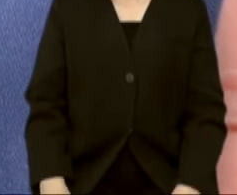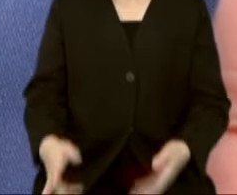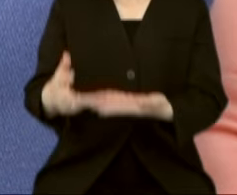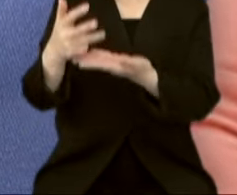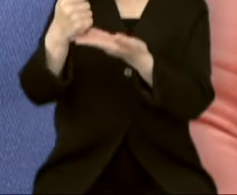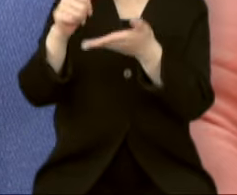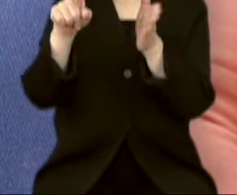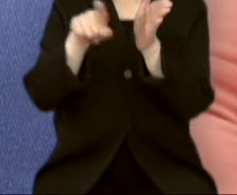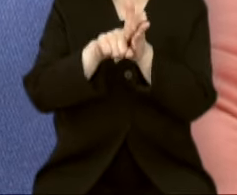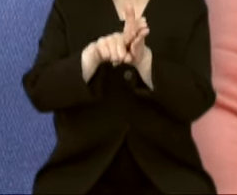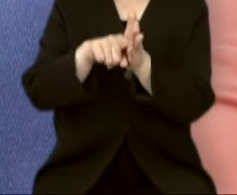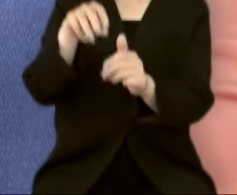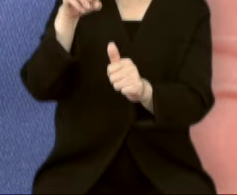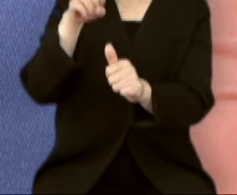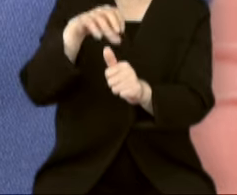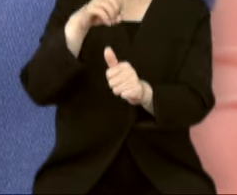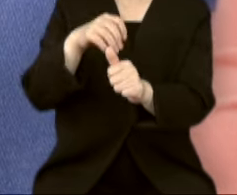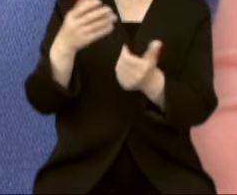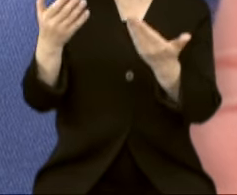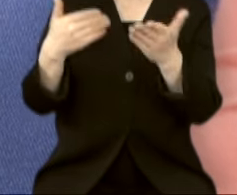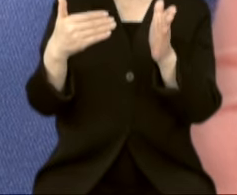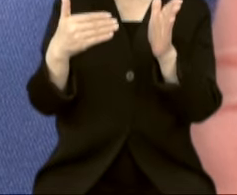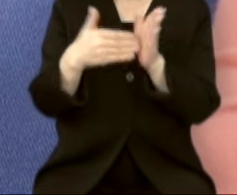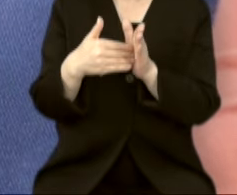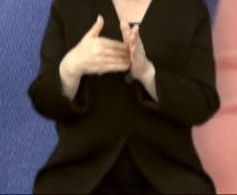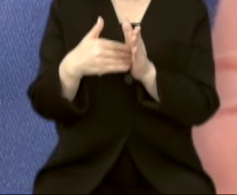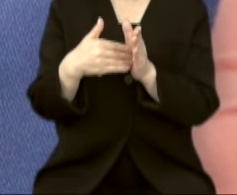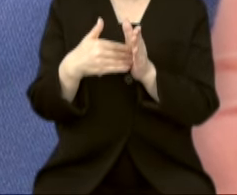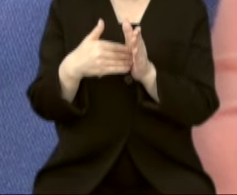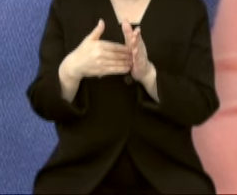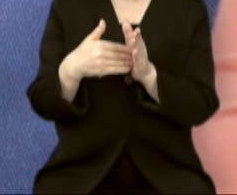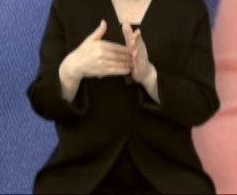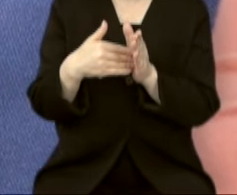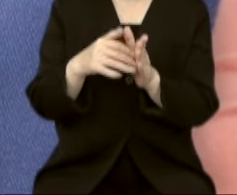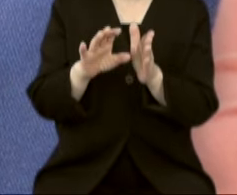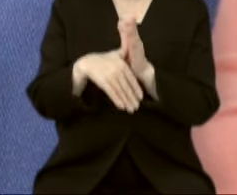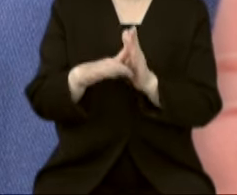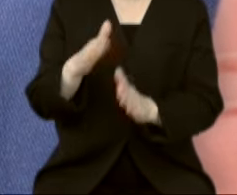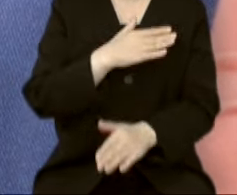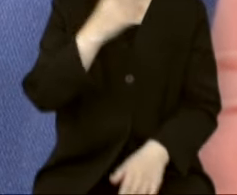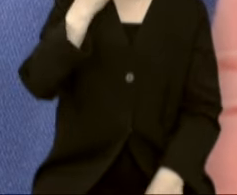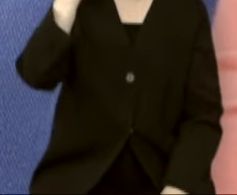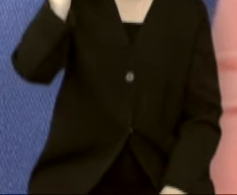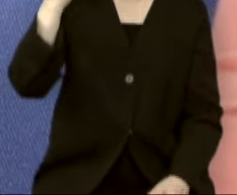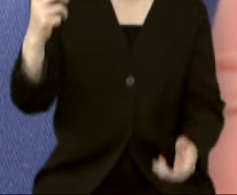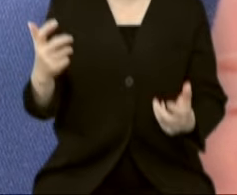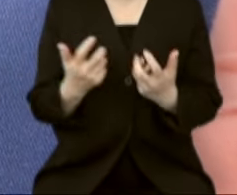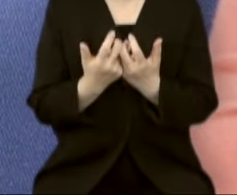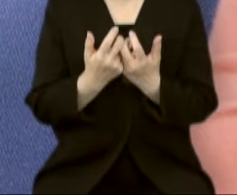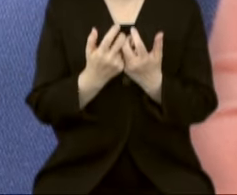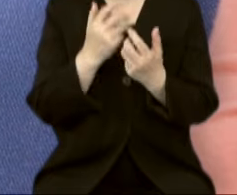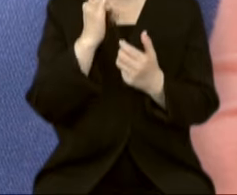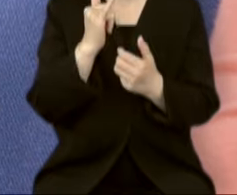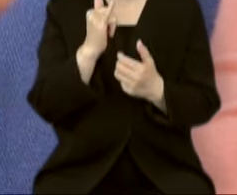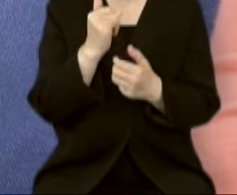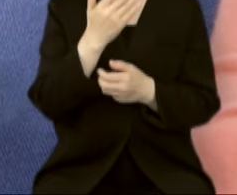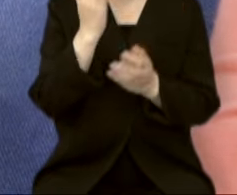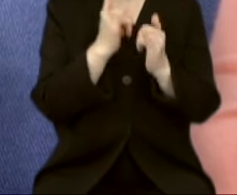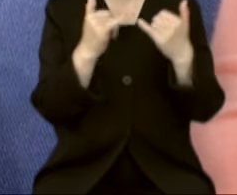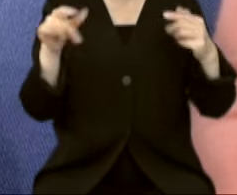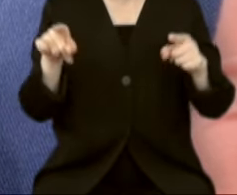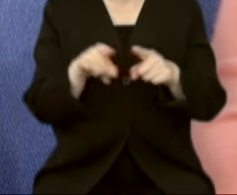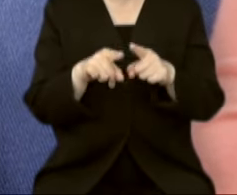주님을 믿고 세례 문답을 받고 세례를 받고 그때부터 제가 성령에 충만하고 있었어요.